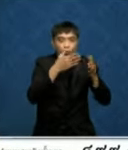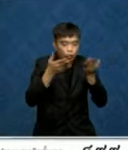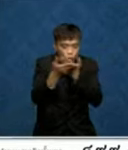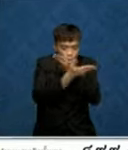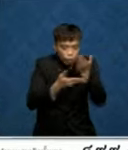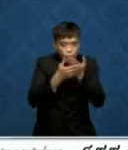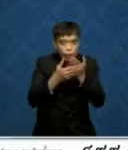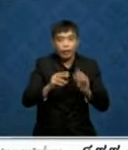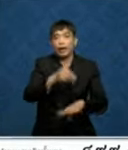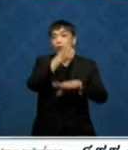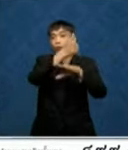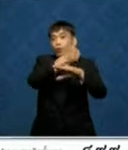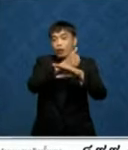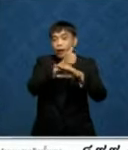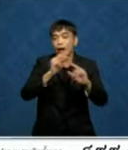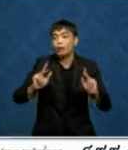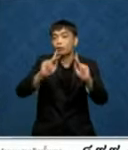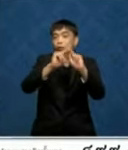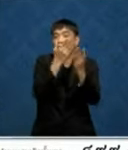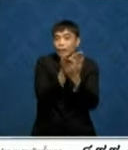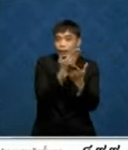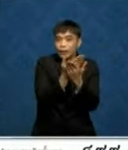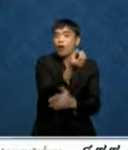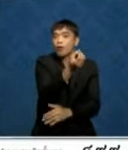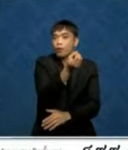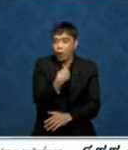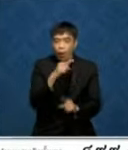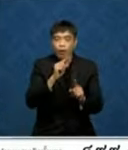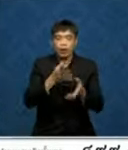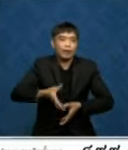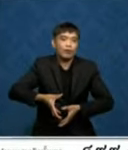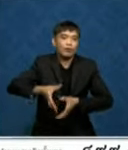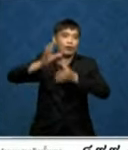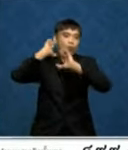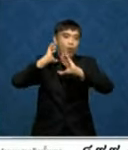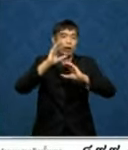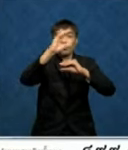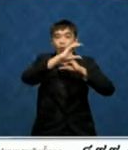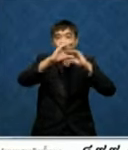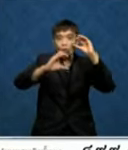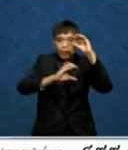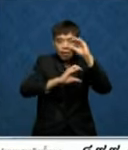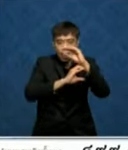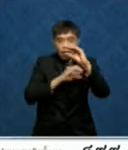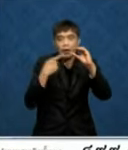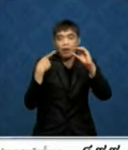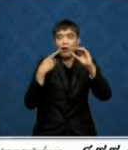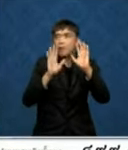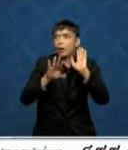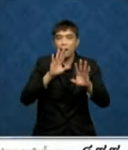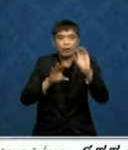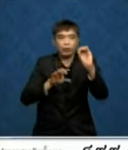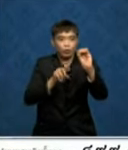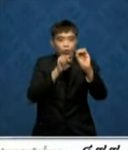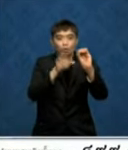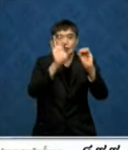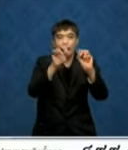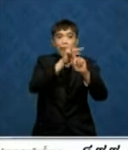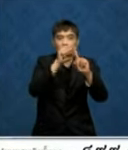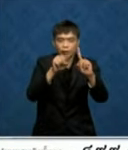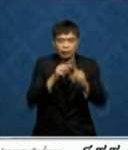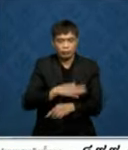การคลังและผอ.สำนักงานเศรษฐกิจการคลังแจ้งว่ามีการทบทวนใหม่ต่อโครงการให้ผลตอบแทนอยู่ที่ 0.9% ผ